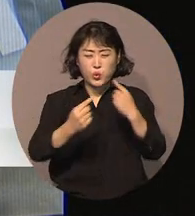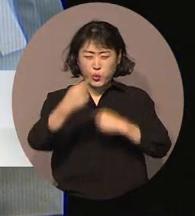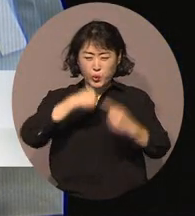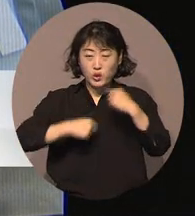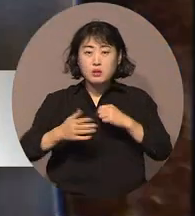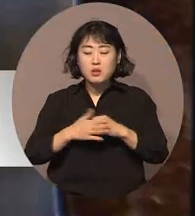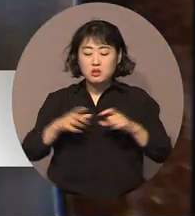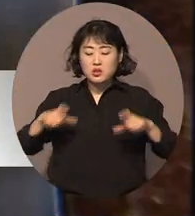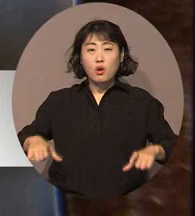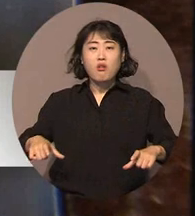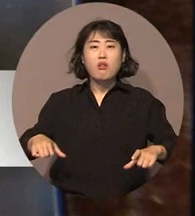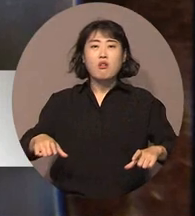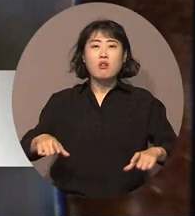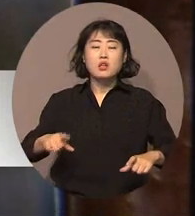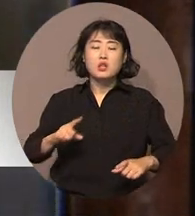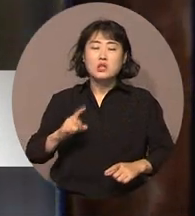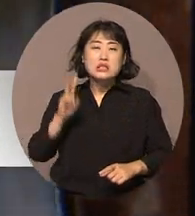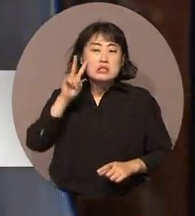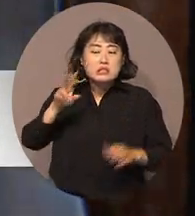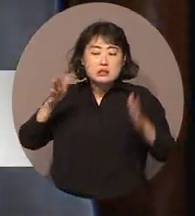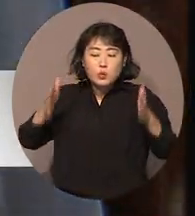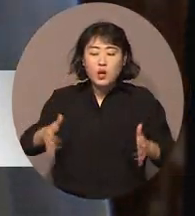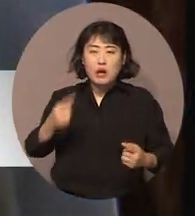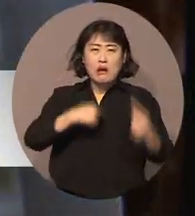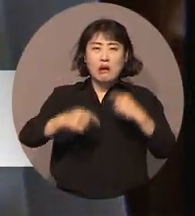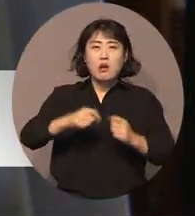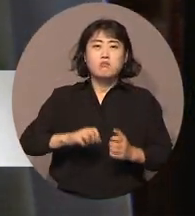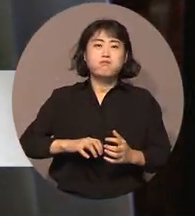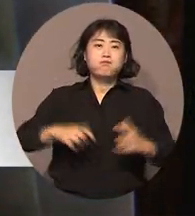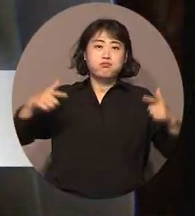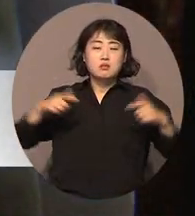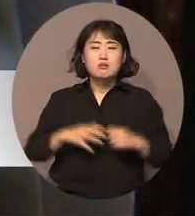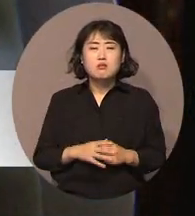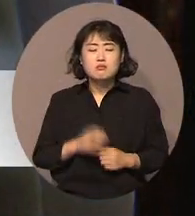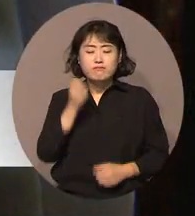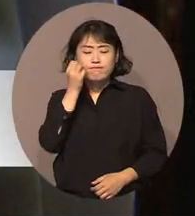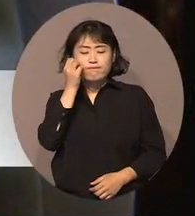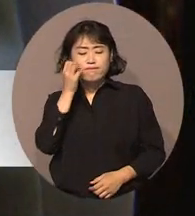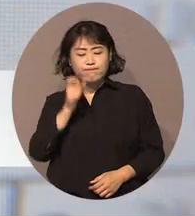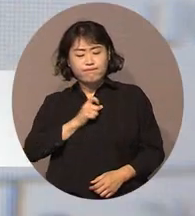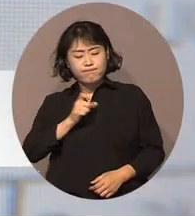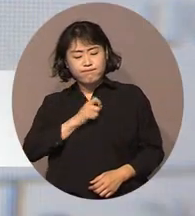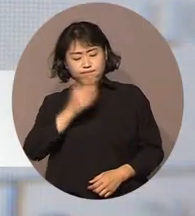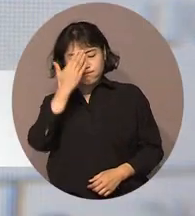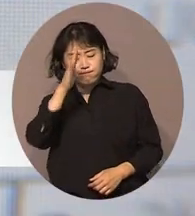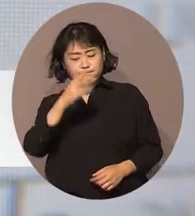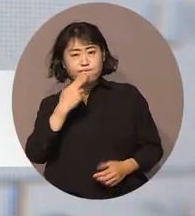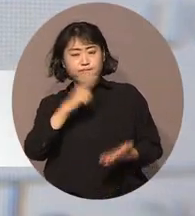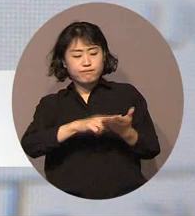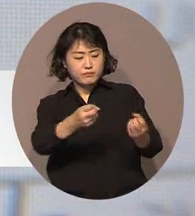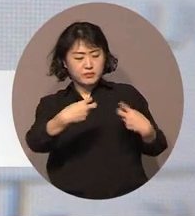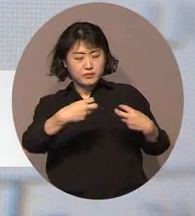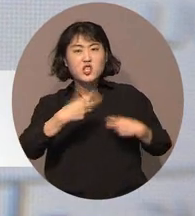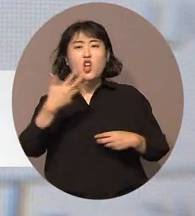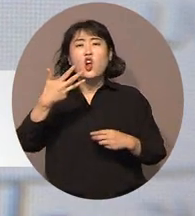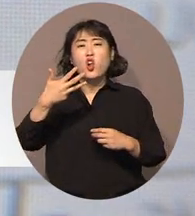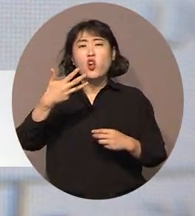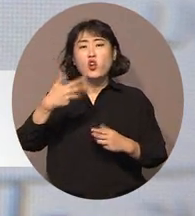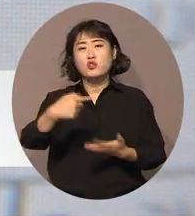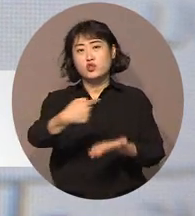이틀 새 신고가 급증했습니다 세종에서는 수상한 국제 우편물을 받았다는 신고가 8건